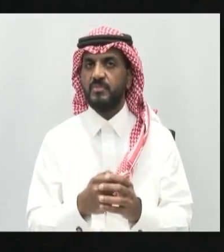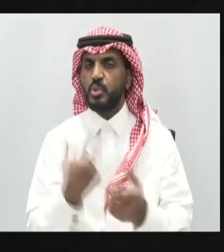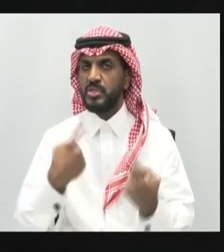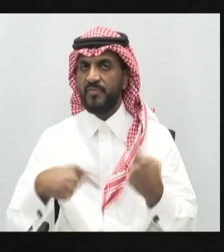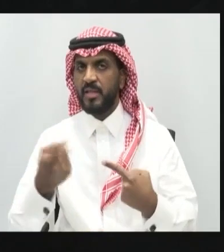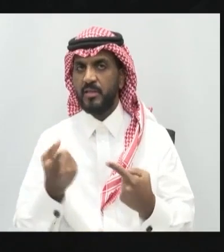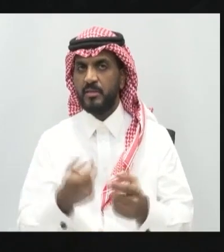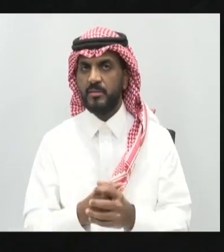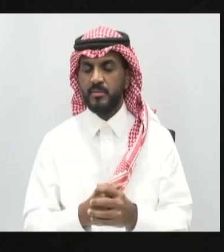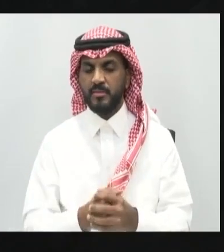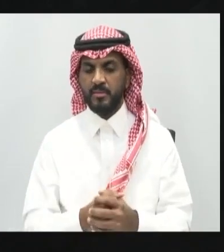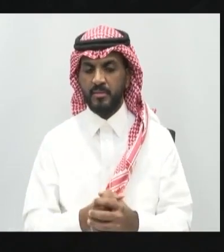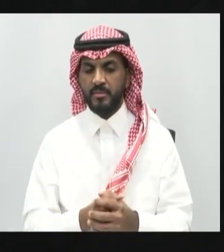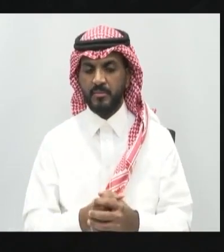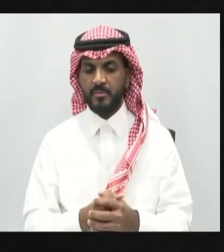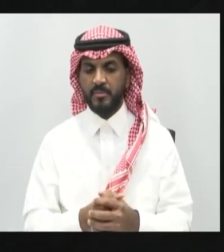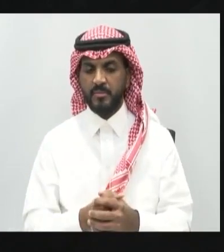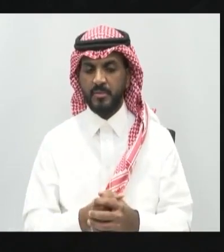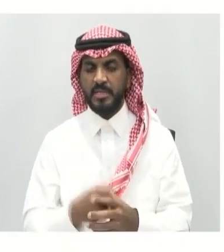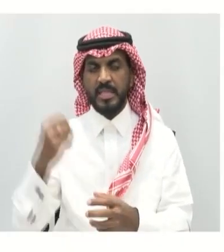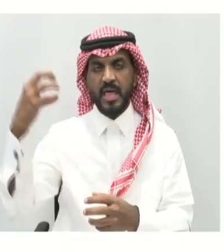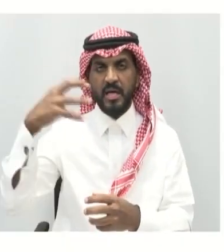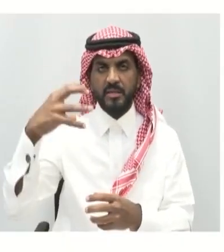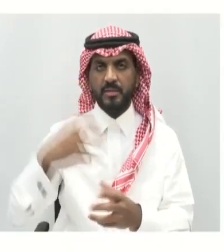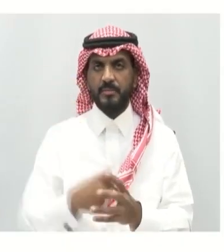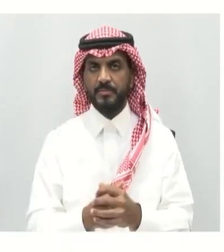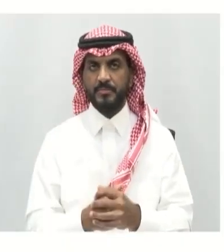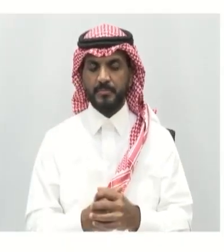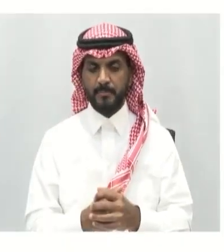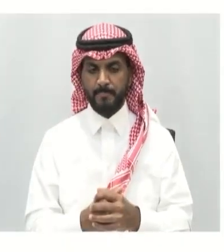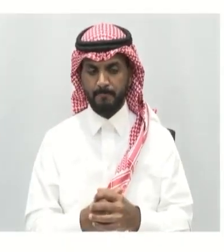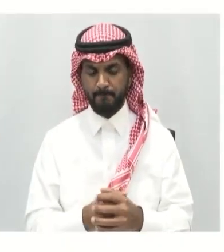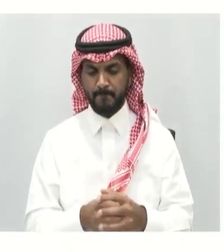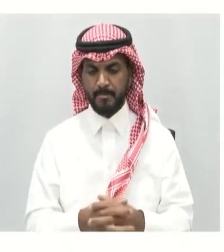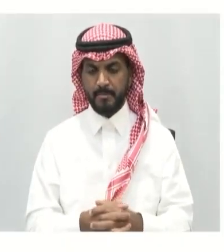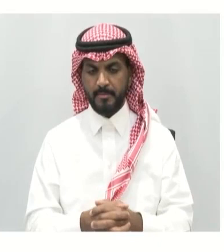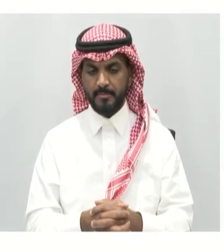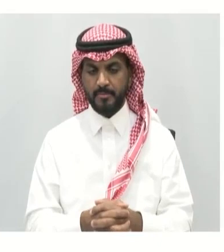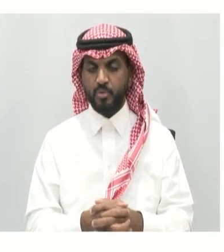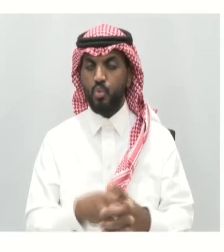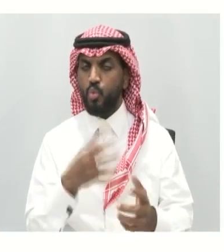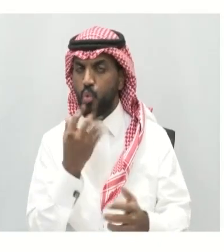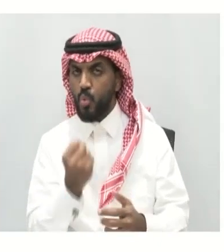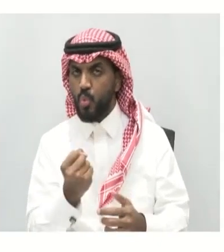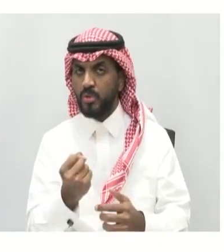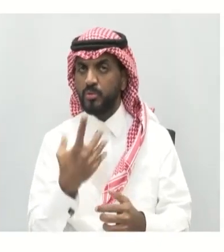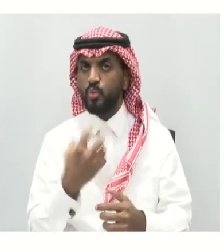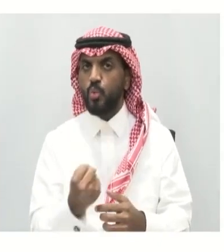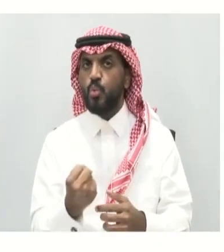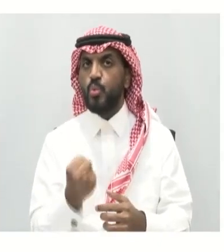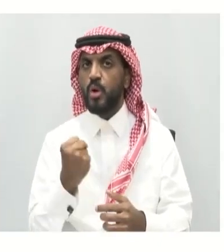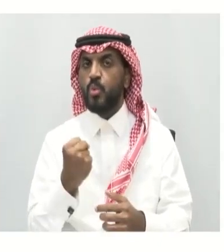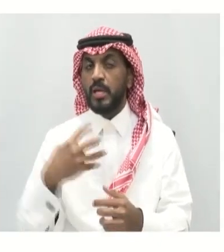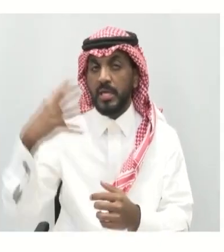احسنتم تختلف في اضاءتها تختلف في شده الاضاءه بعضها اضاءتها